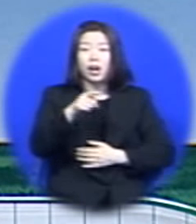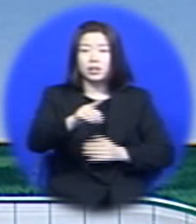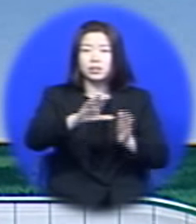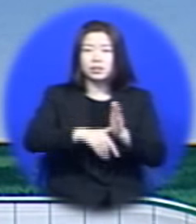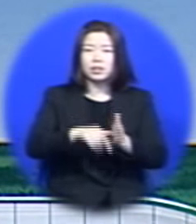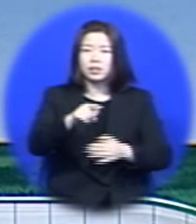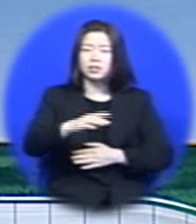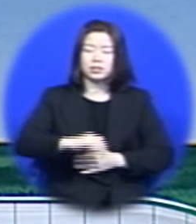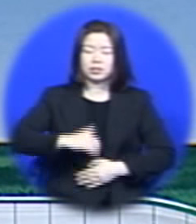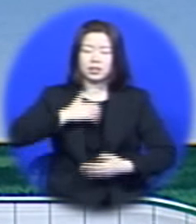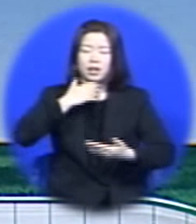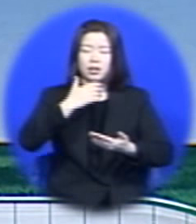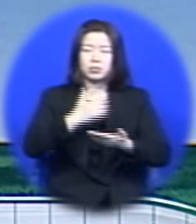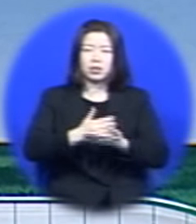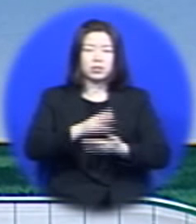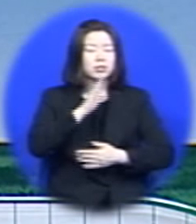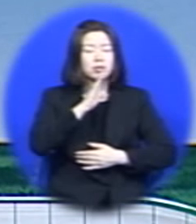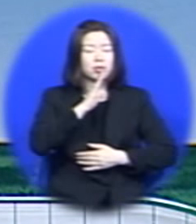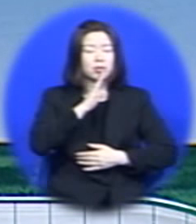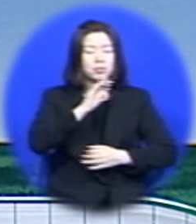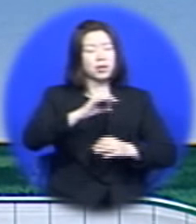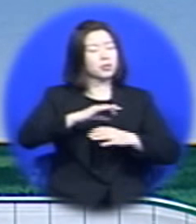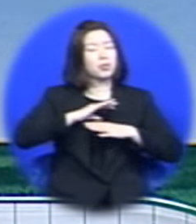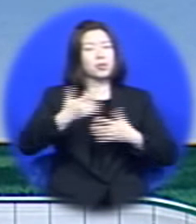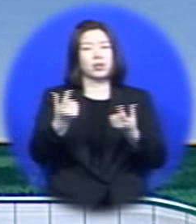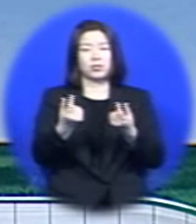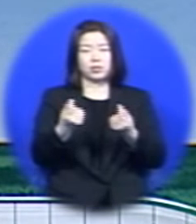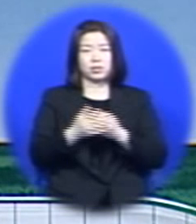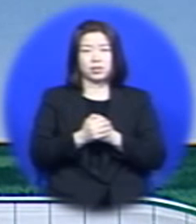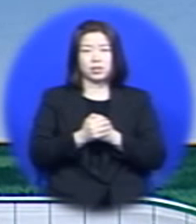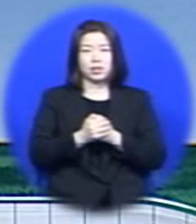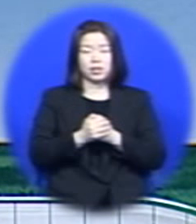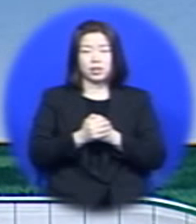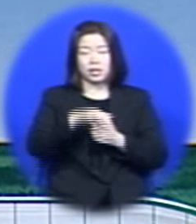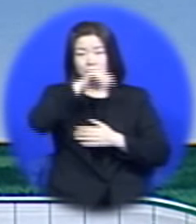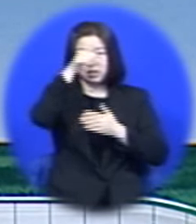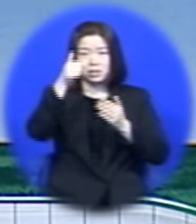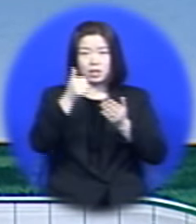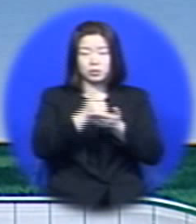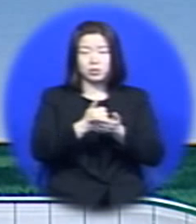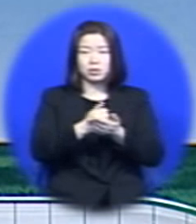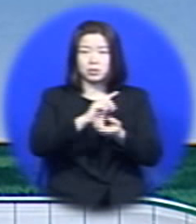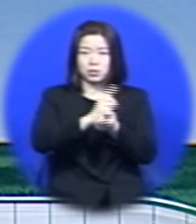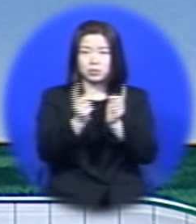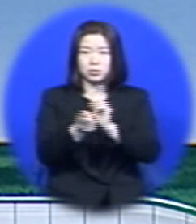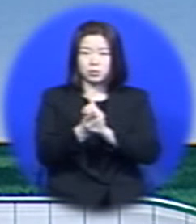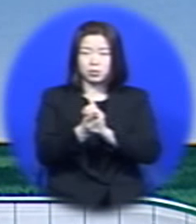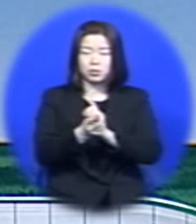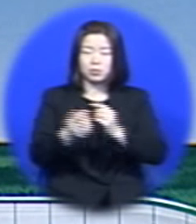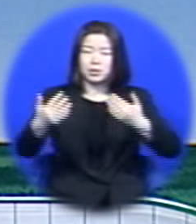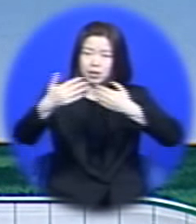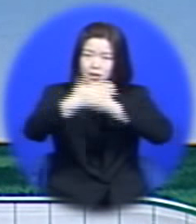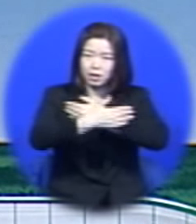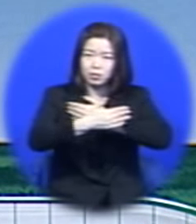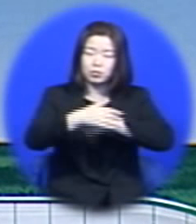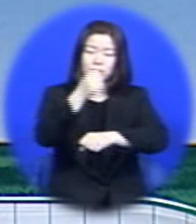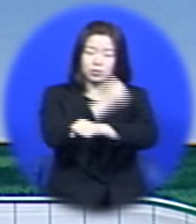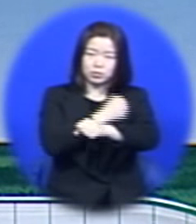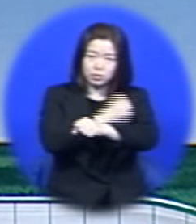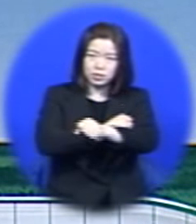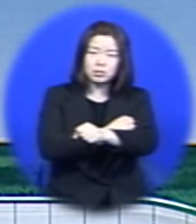얼마나 놀라운지 모릅니다. 장로님들이 서로 끌어안고 수고했습니다.